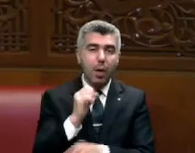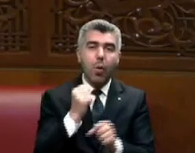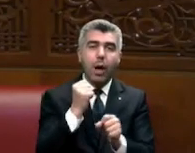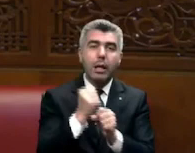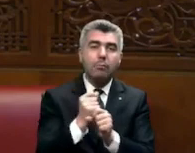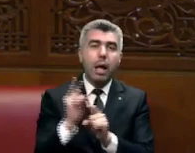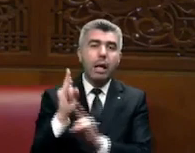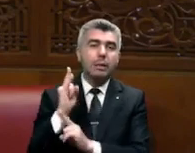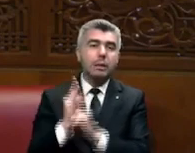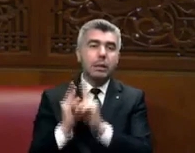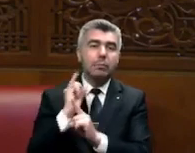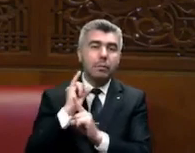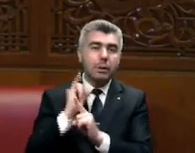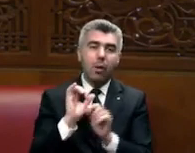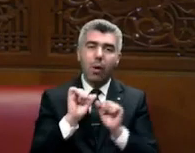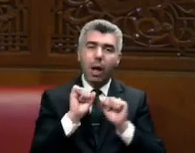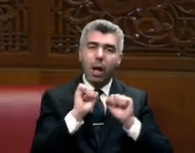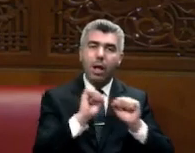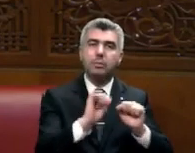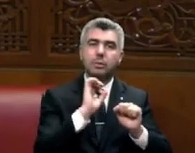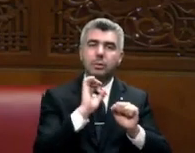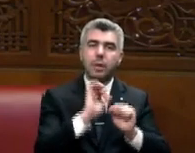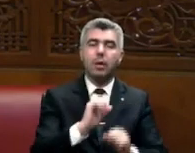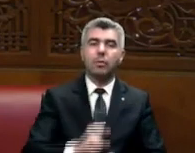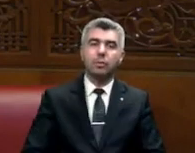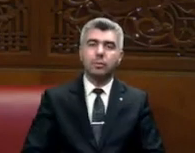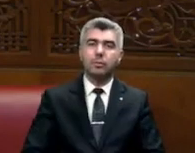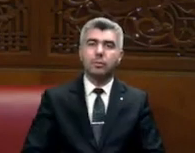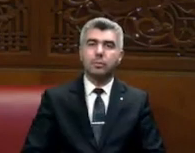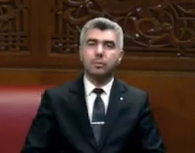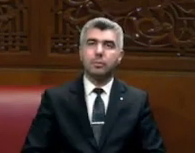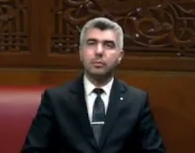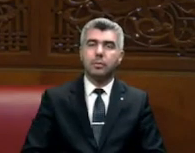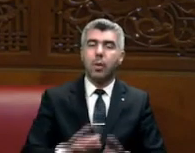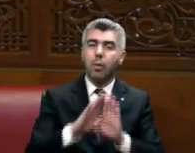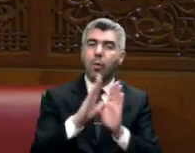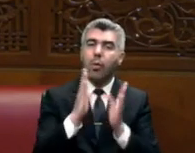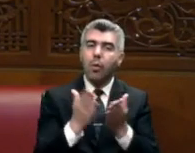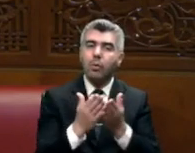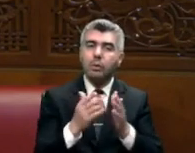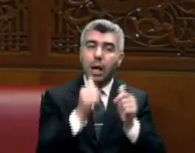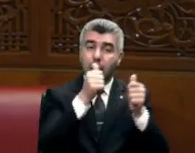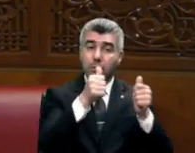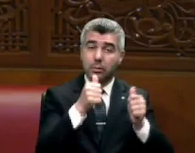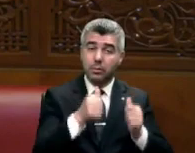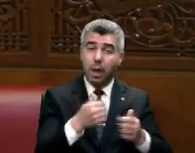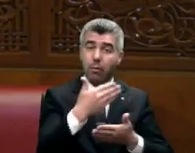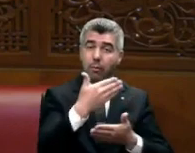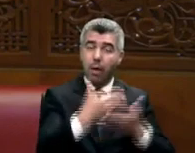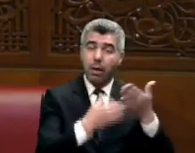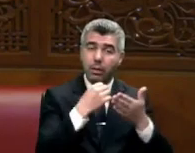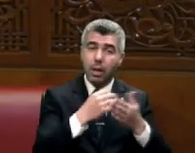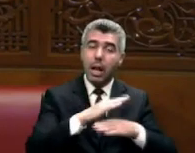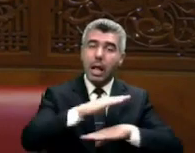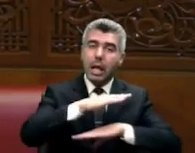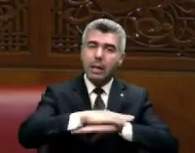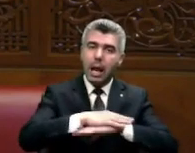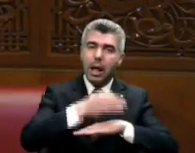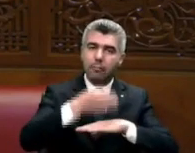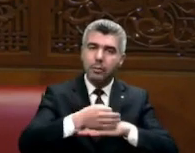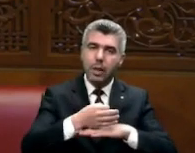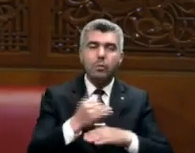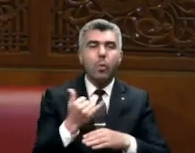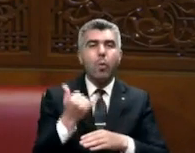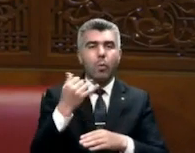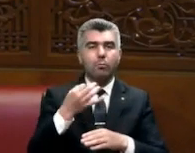المهنية والخبرة الملائمة لهذا المنصب. فإن كل إعلان يتم في ظل احترام هذه المقتضيات فهو